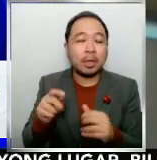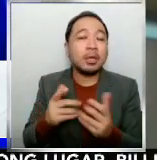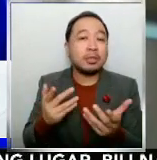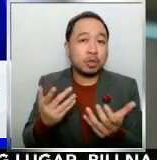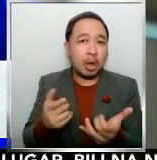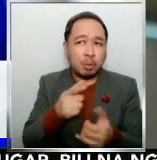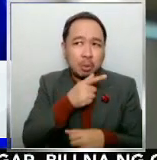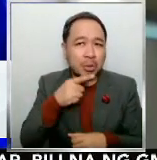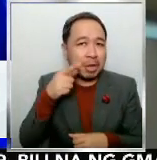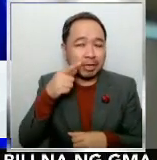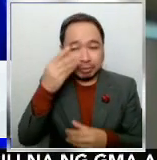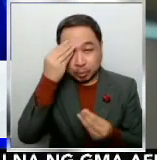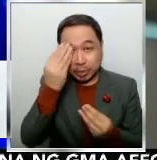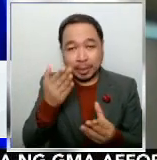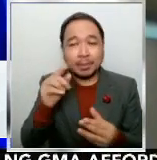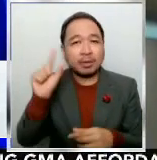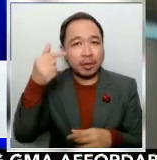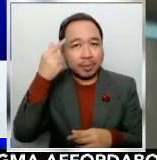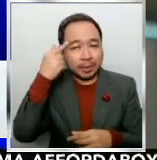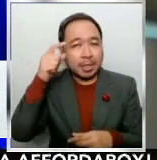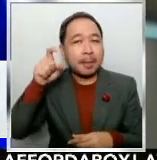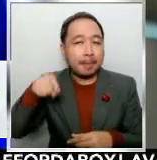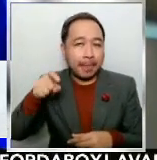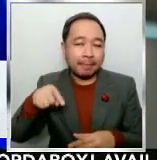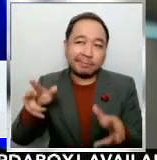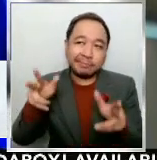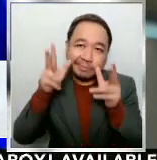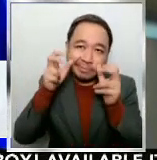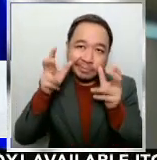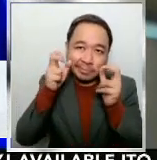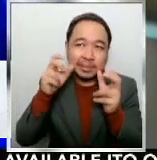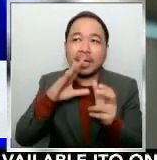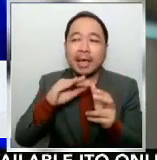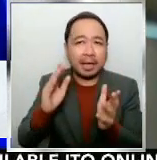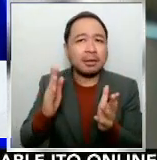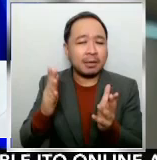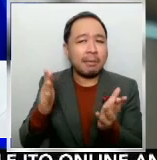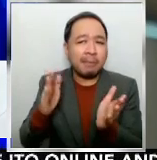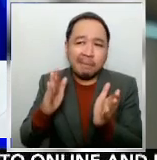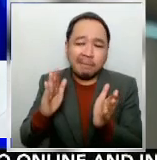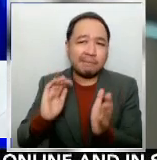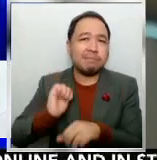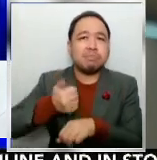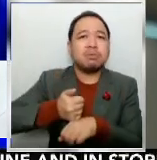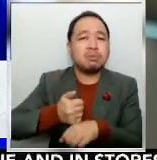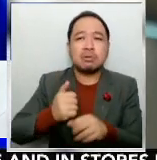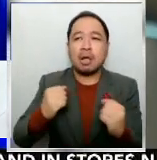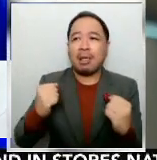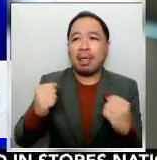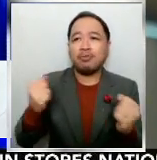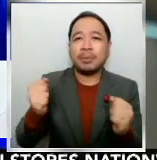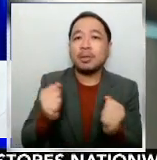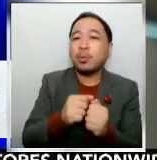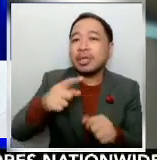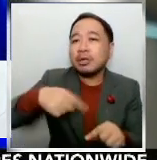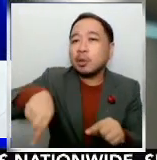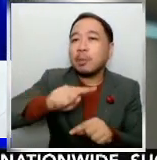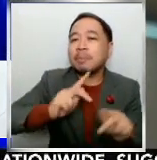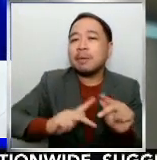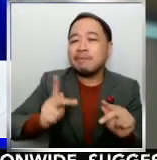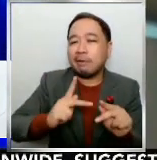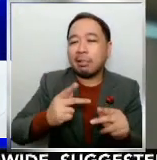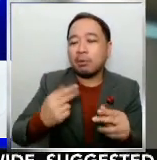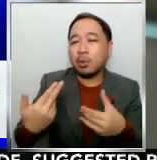ang gobyerno dapat nakikinig at bumubuo ng consensus sa mga stakeholders. Dapat mapagkakatiwalaan at